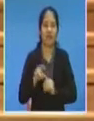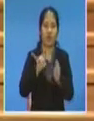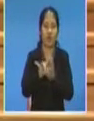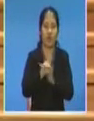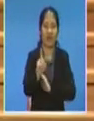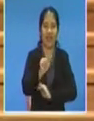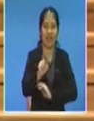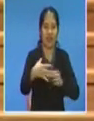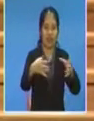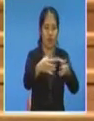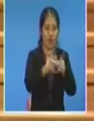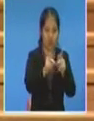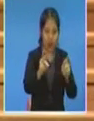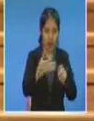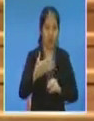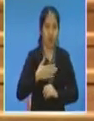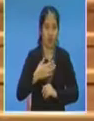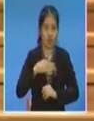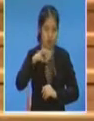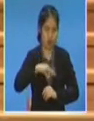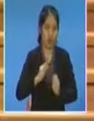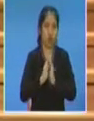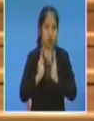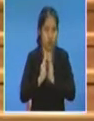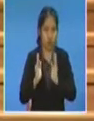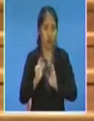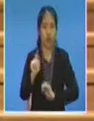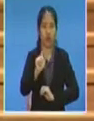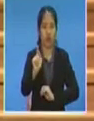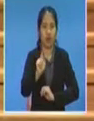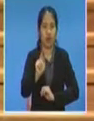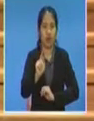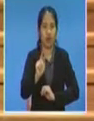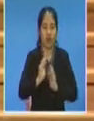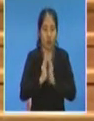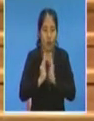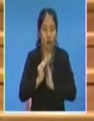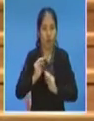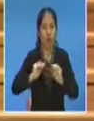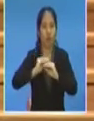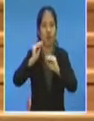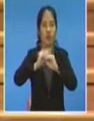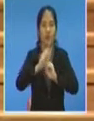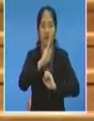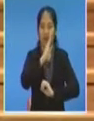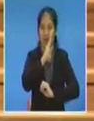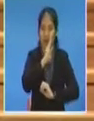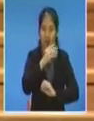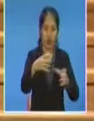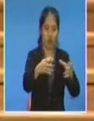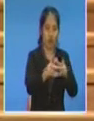จและจะขอบพระคุณมากยิ่งขึ้นถ้าหากว่าคณะกรรมาธิการจะได้นำสิ่งที่กระผ